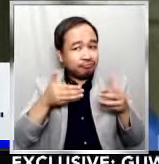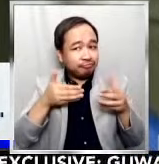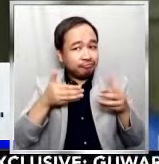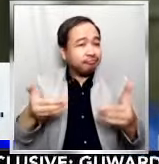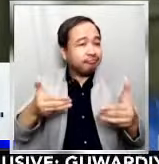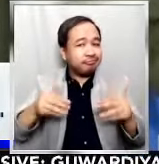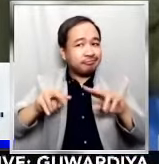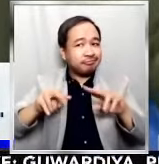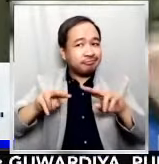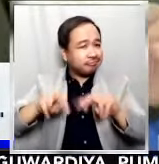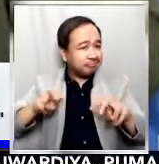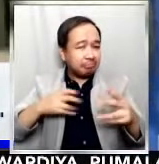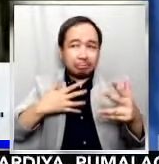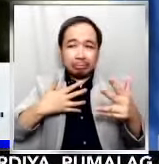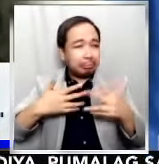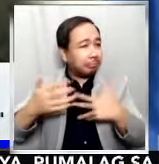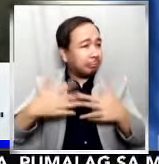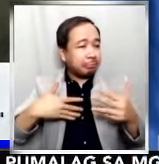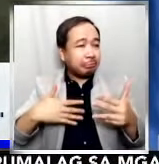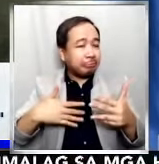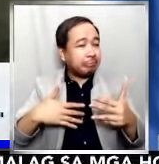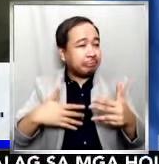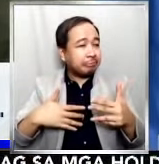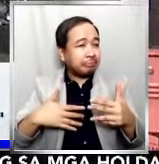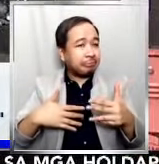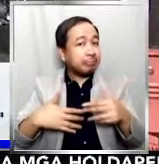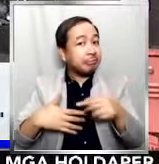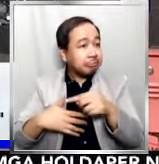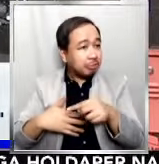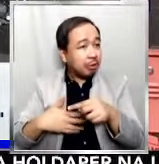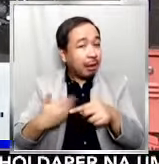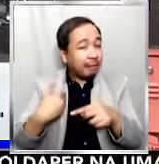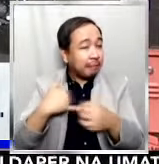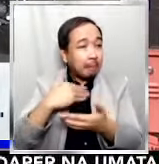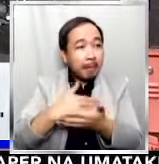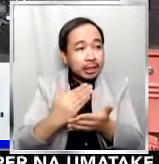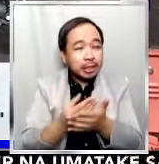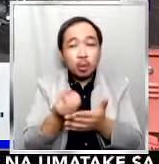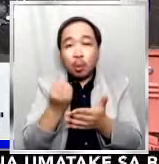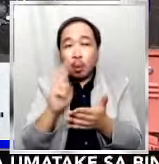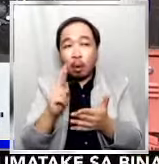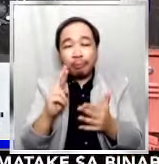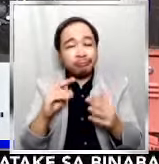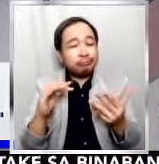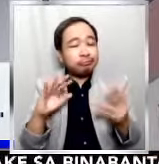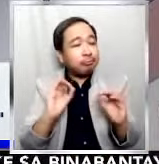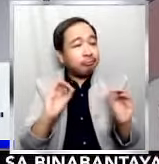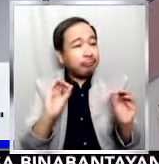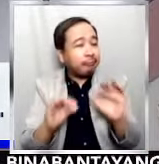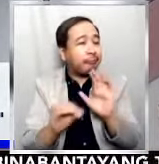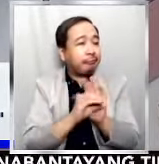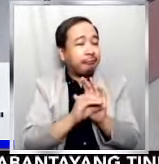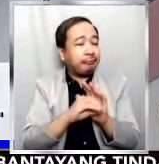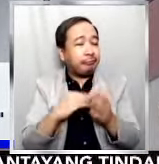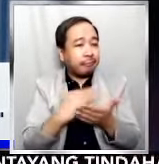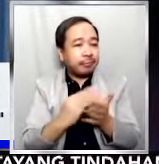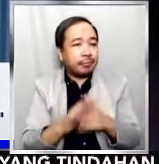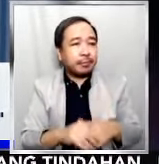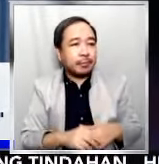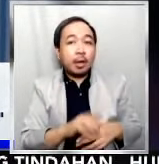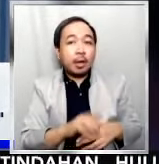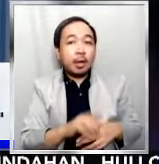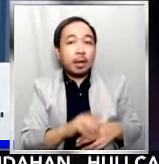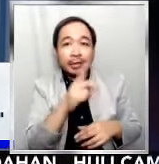irrespective of whether or not may pera ba o wala. Isang tinukoy niya kaugnay nito ang napabalita noong pagbebenta ng Red Cross ng